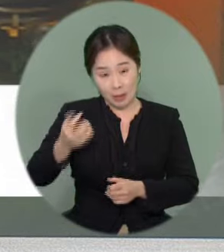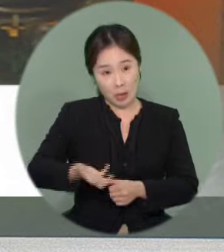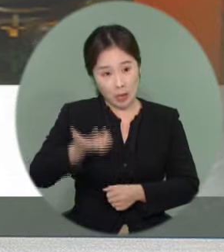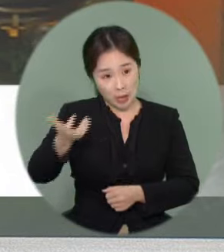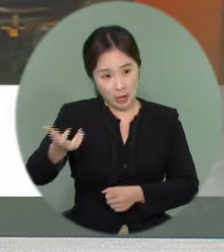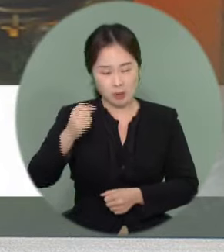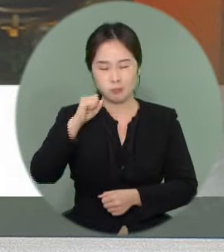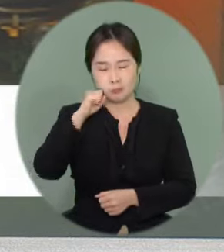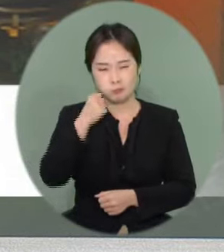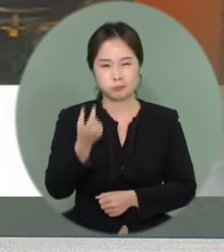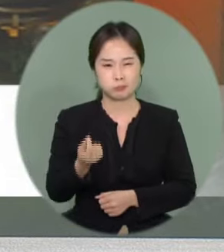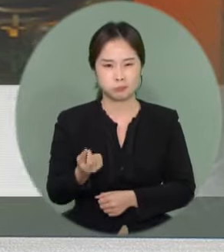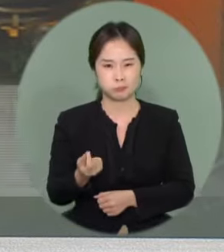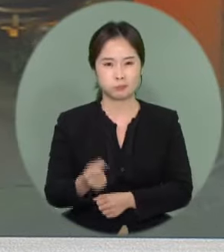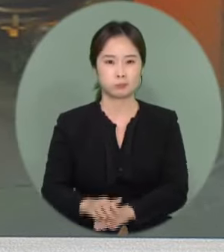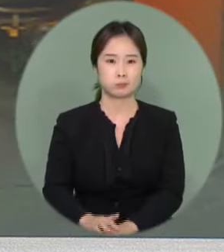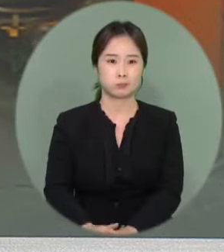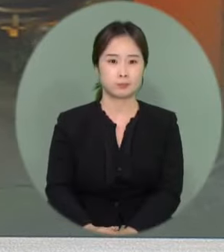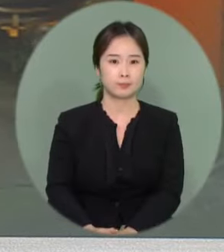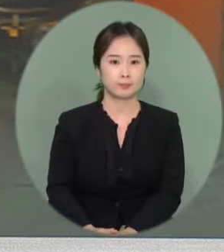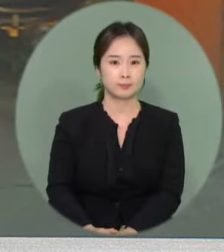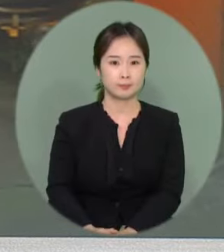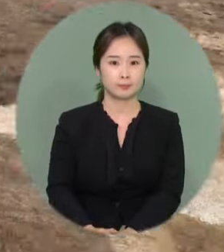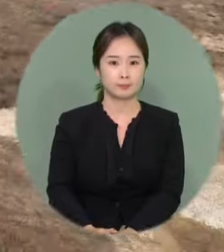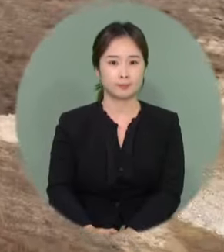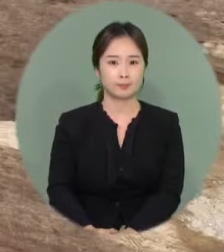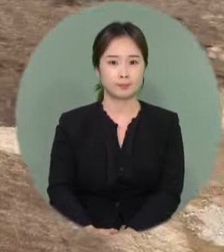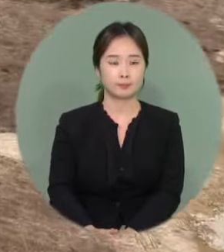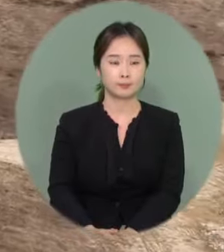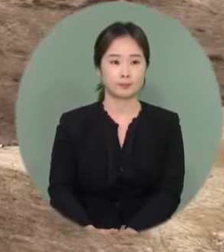쉽지 않아 보입니다. 윤근수 기자입니다.